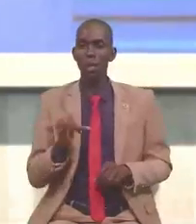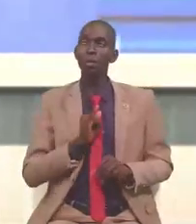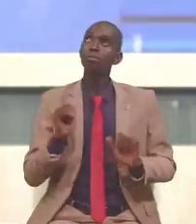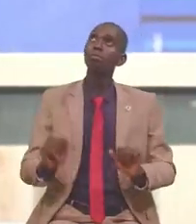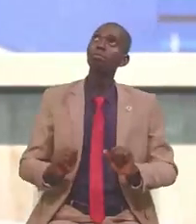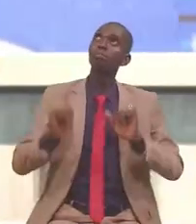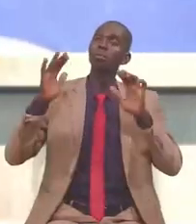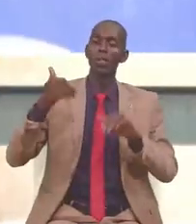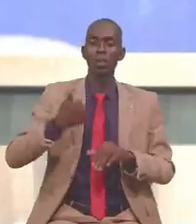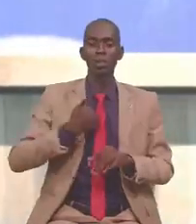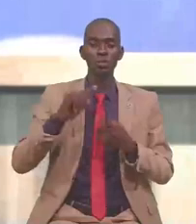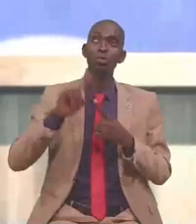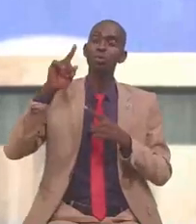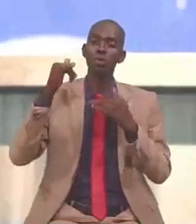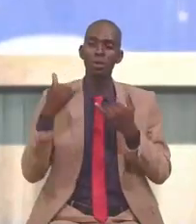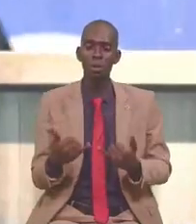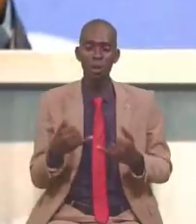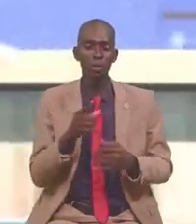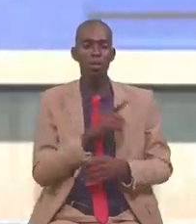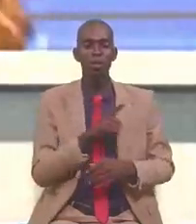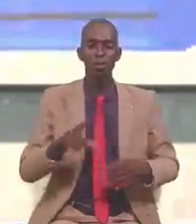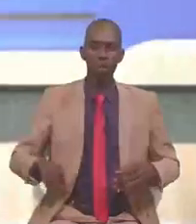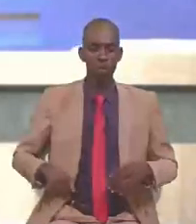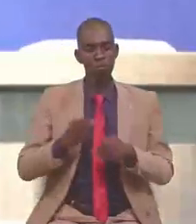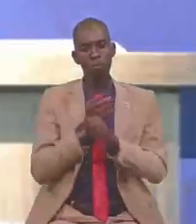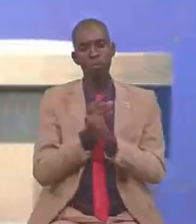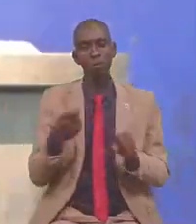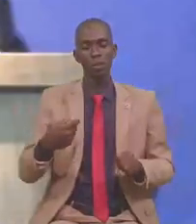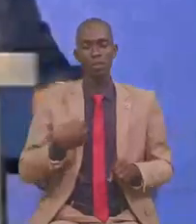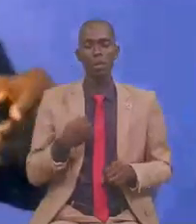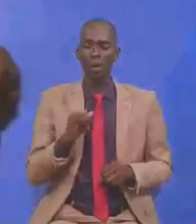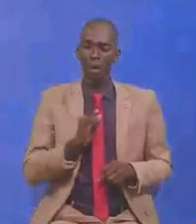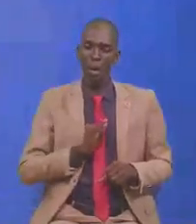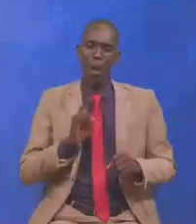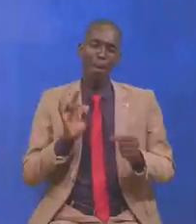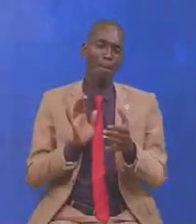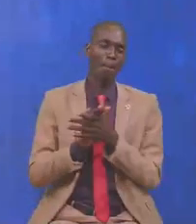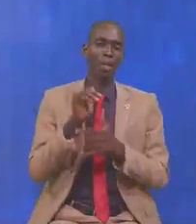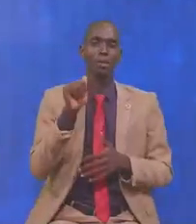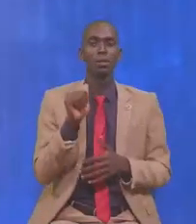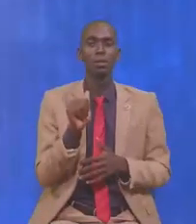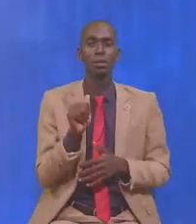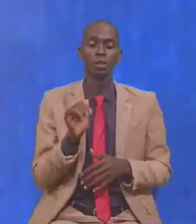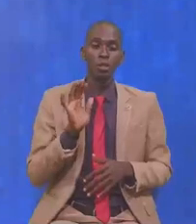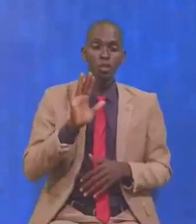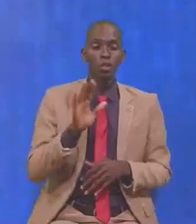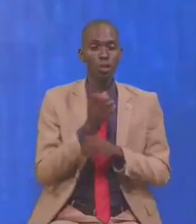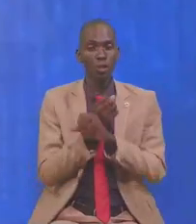Je me soumets à toi maintenant, Seigneur, sauve-moi. Et je crois que ton